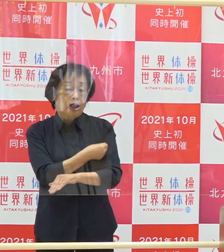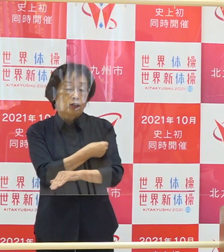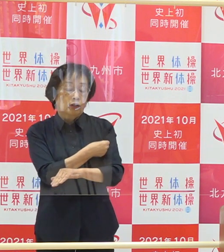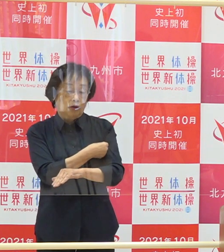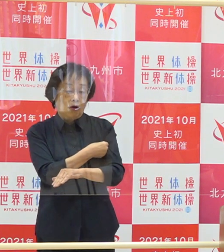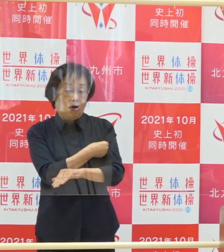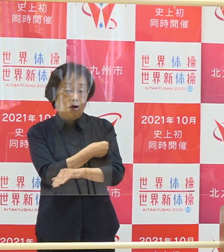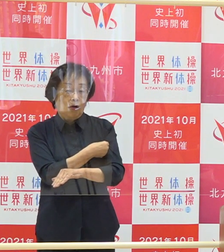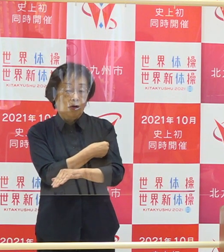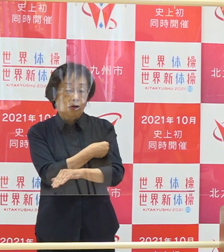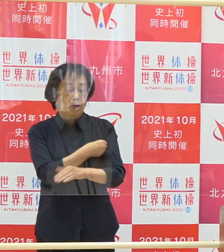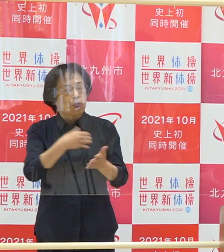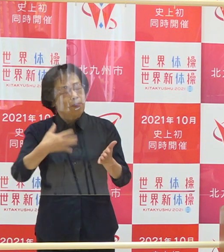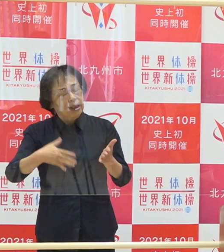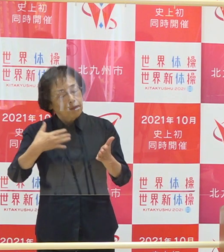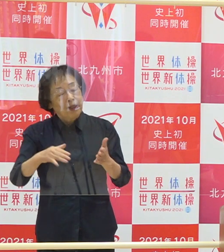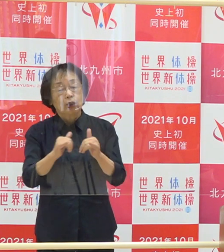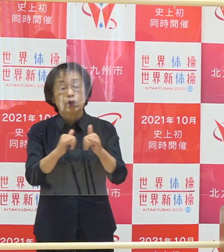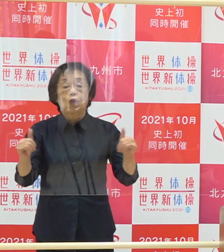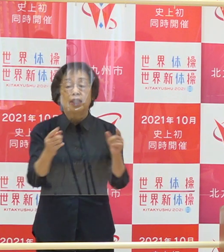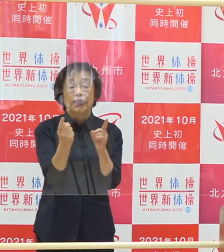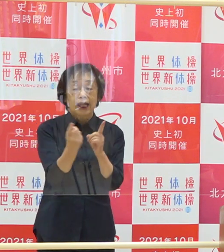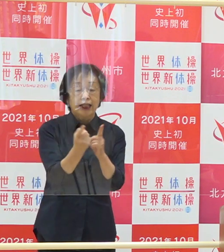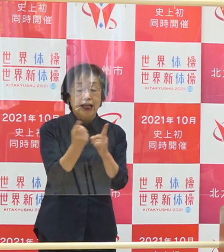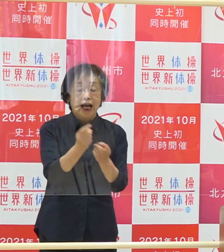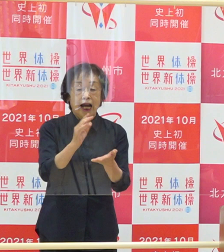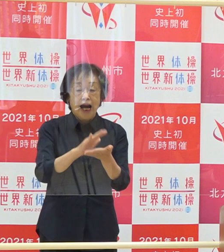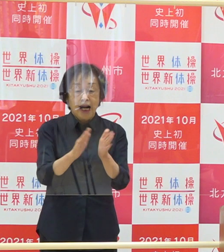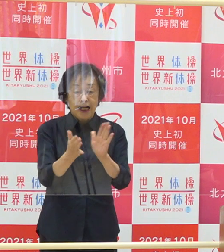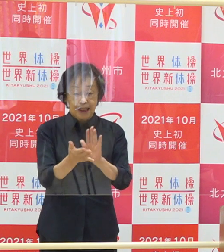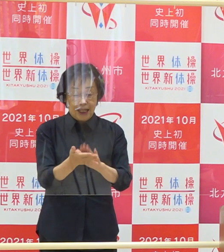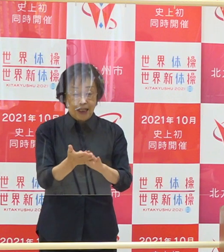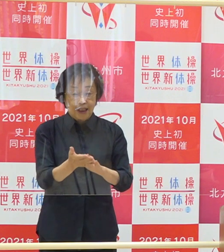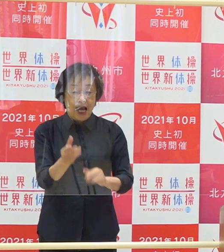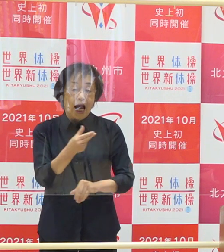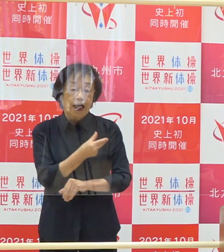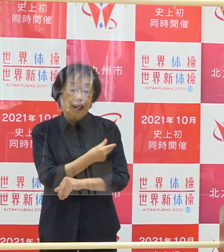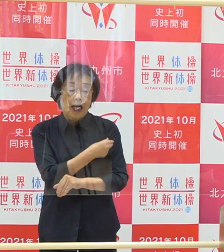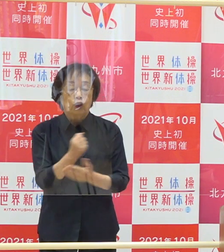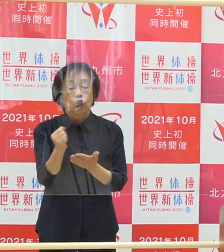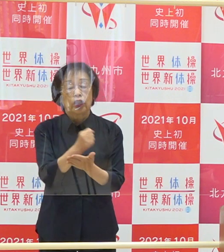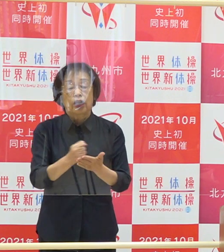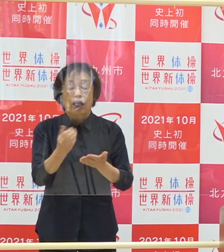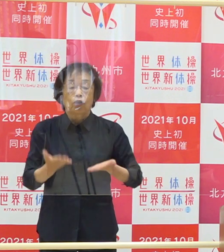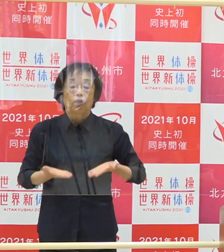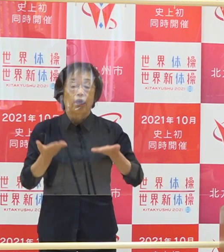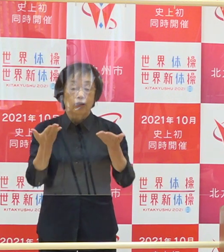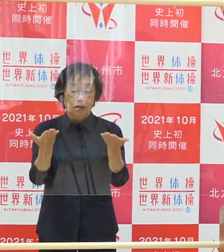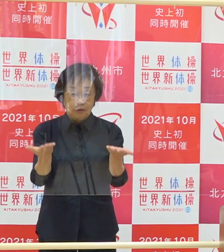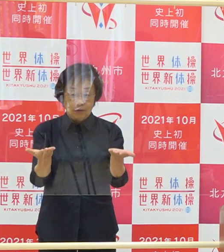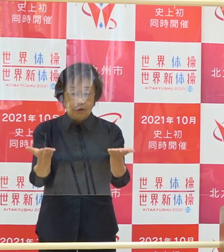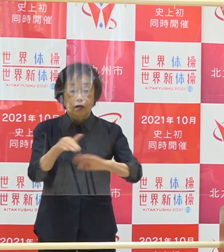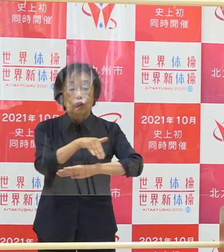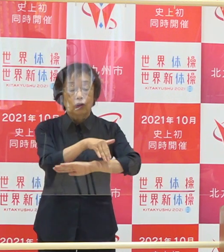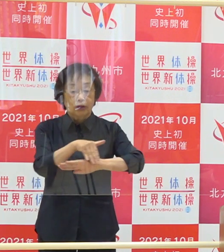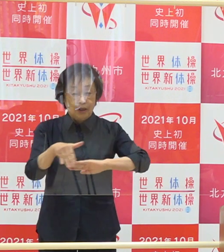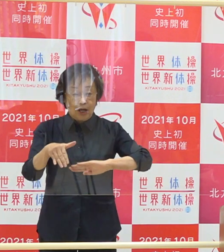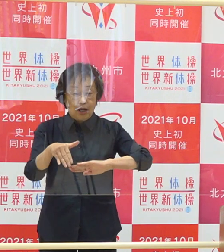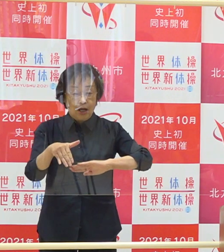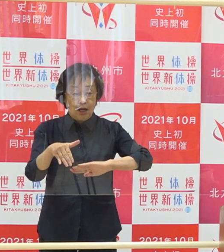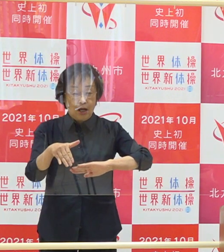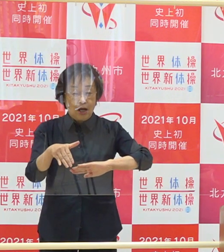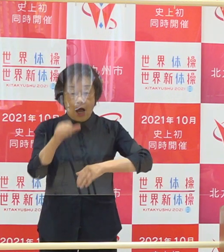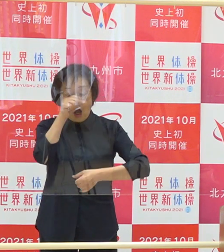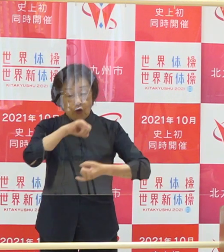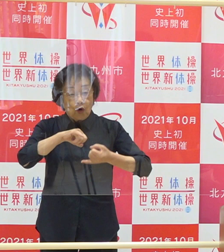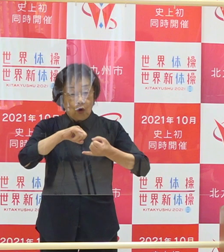だ接種をされていない方に新たな接種機会を提供するものであります。そこで、予約枠